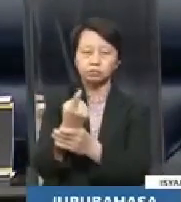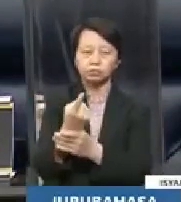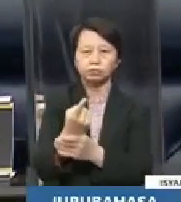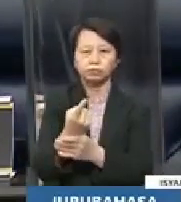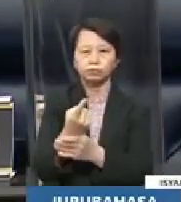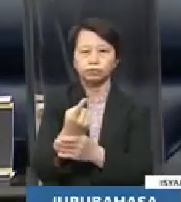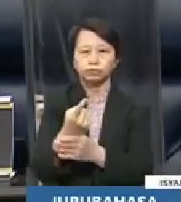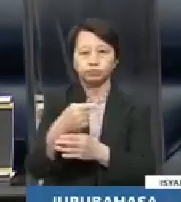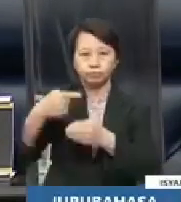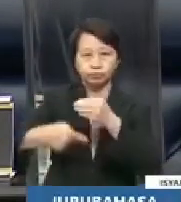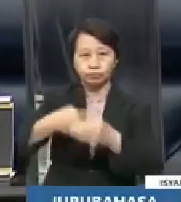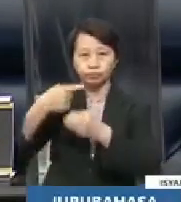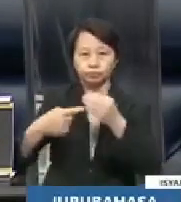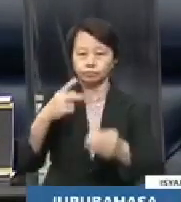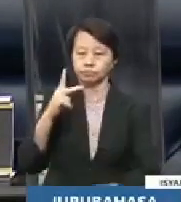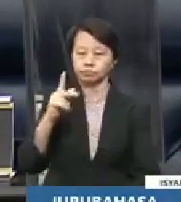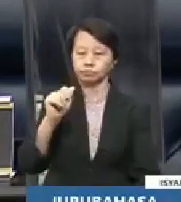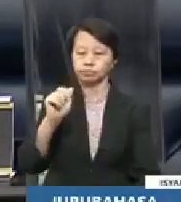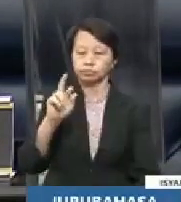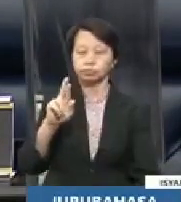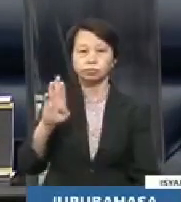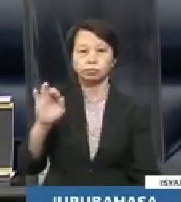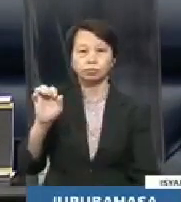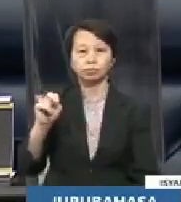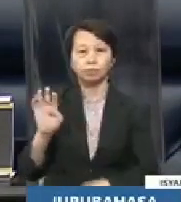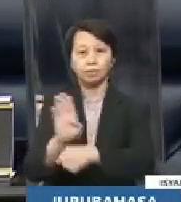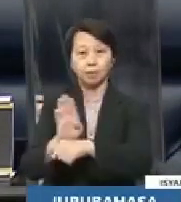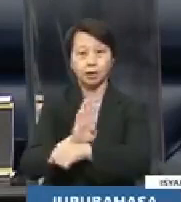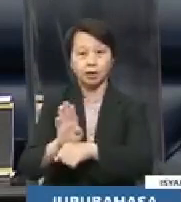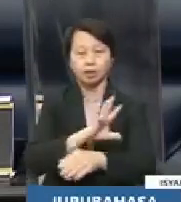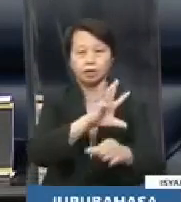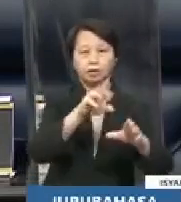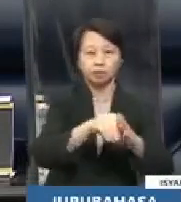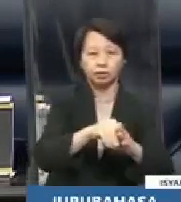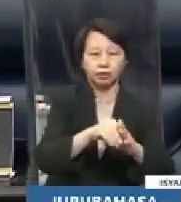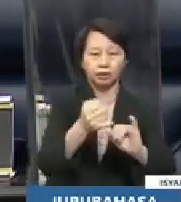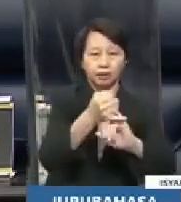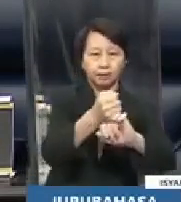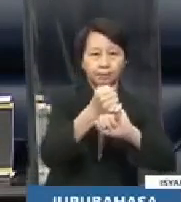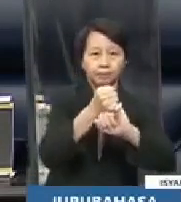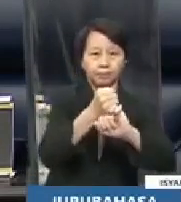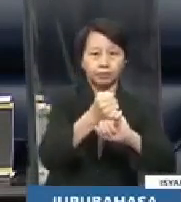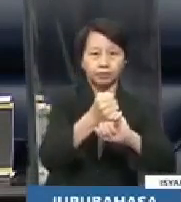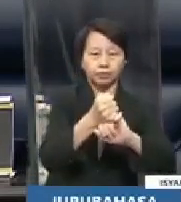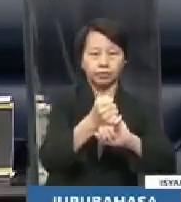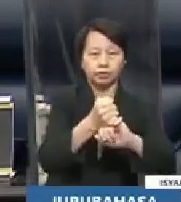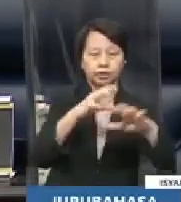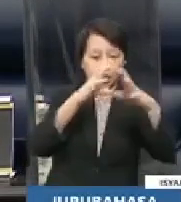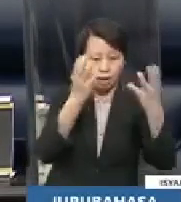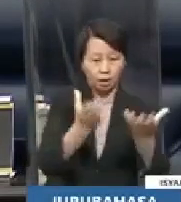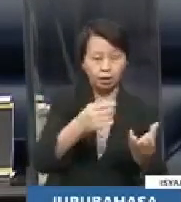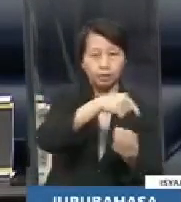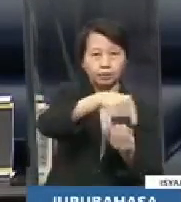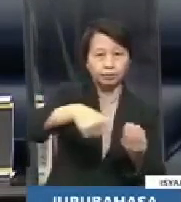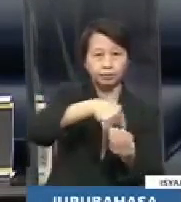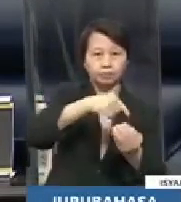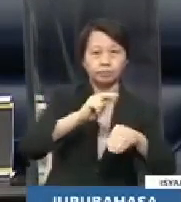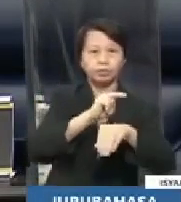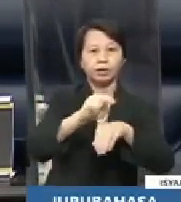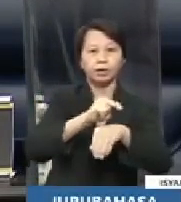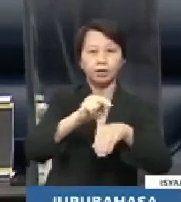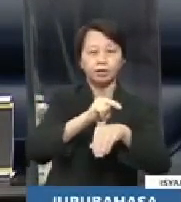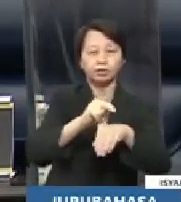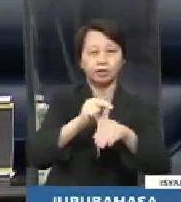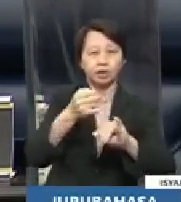mekanisme dan karbon ataupun pasaran tabung kredit termasuk isu mengipas jajan konservasi alam semulajadi atau nikel